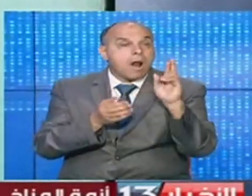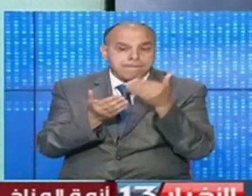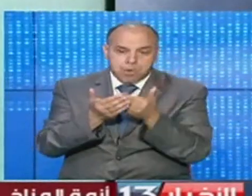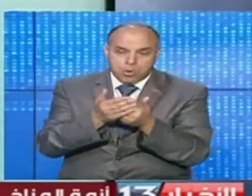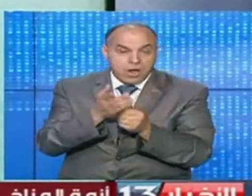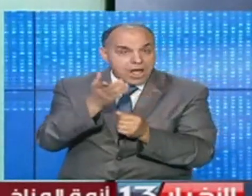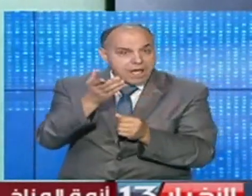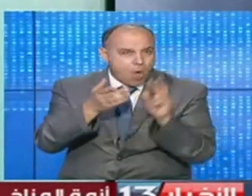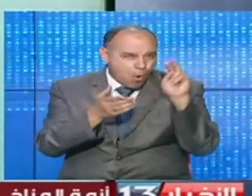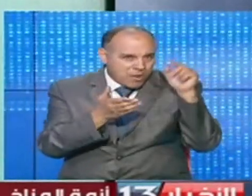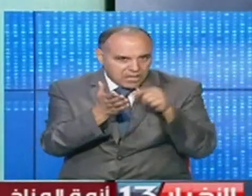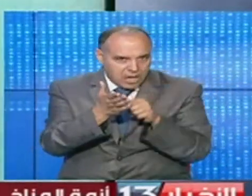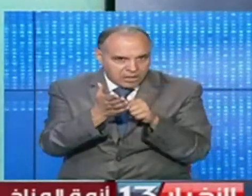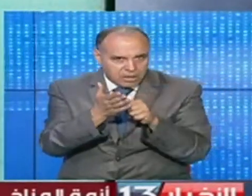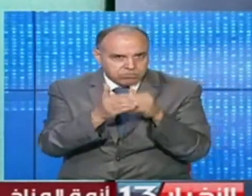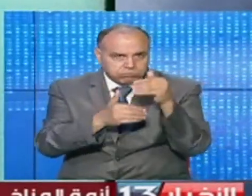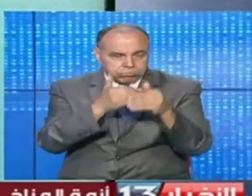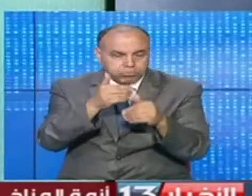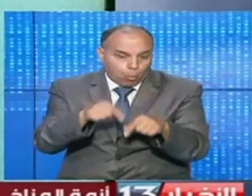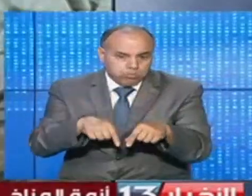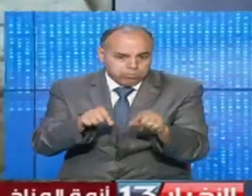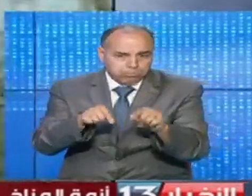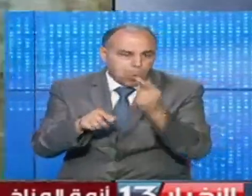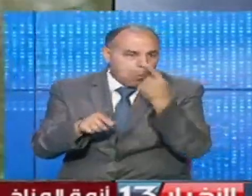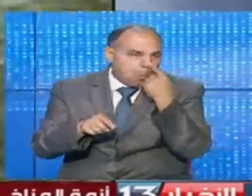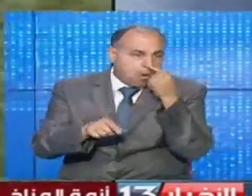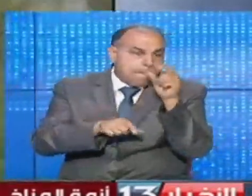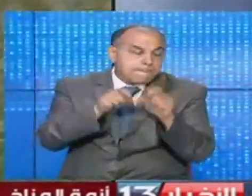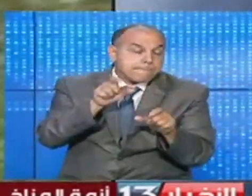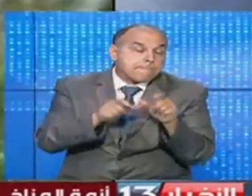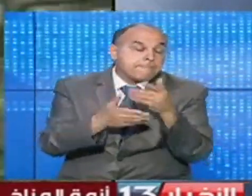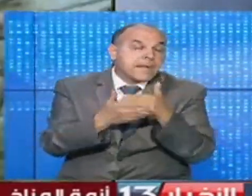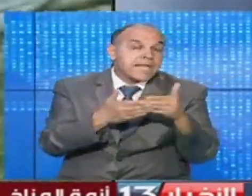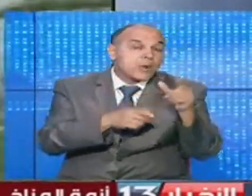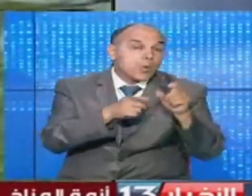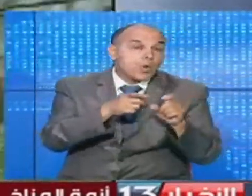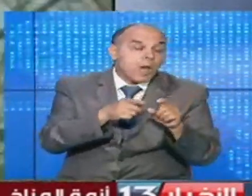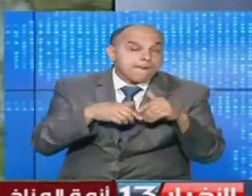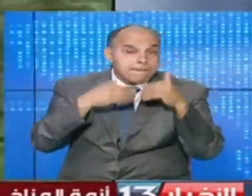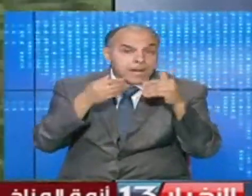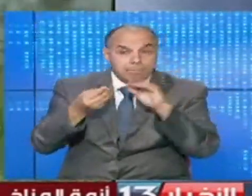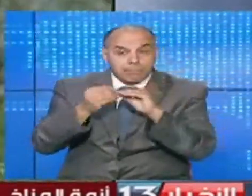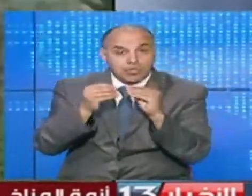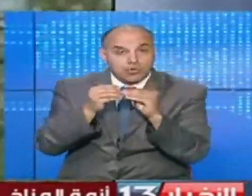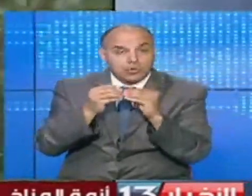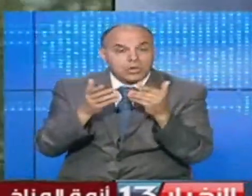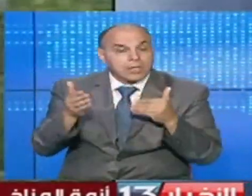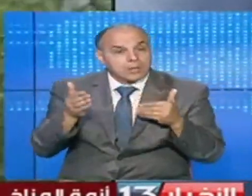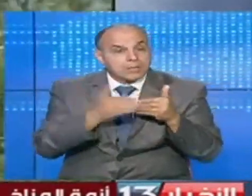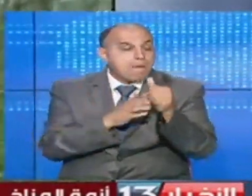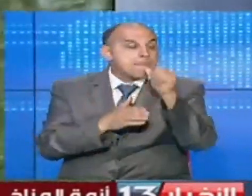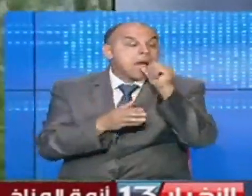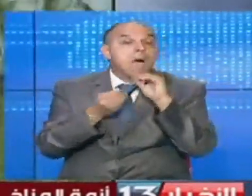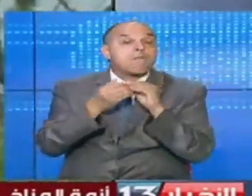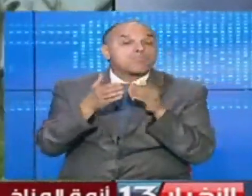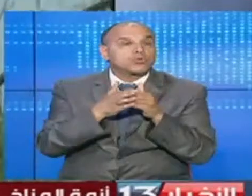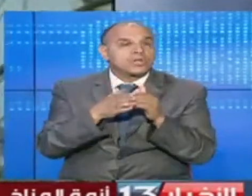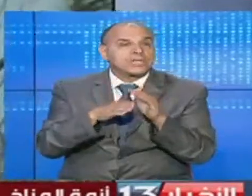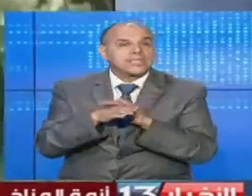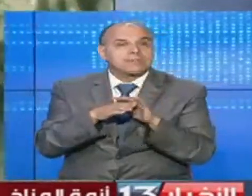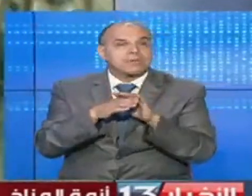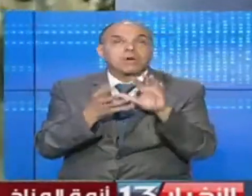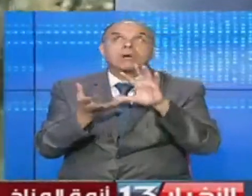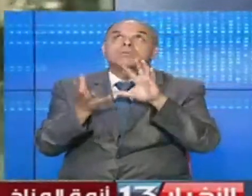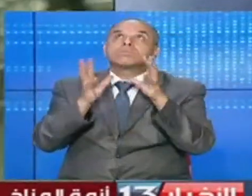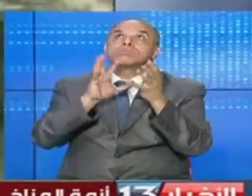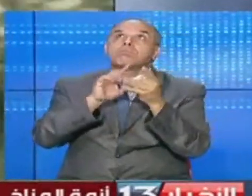بعبارات واضحه المصير المحتمل الذي ينتظر الملايين من سيوجهون مشاكل في الوصول الى المياه بسبب التغير